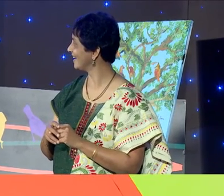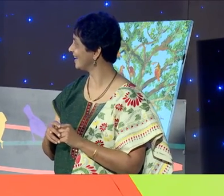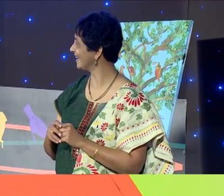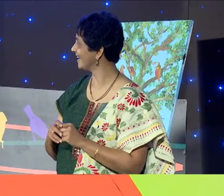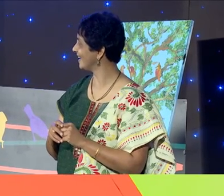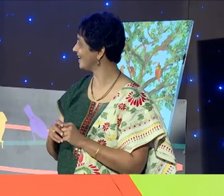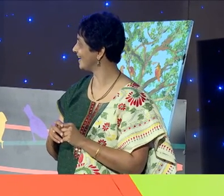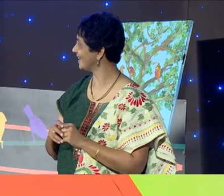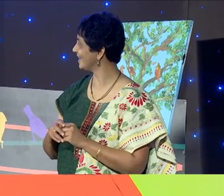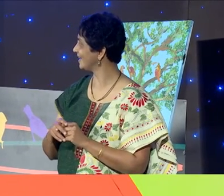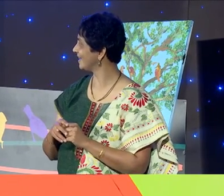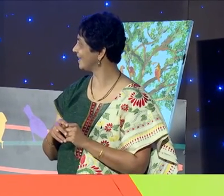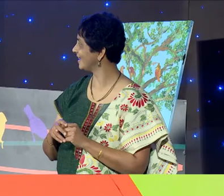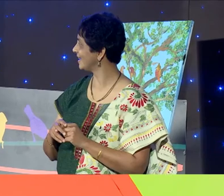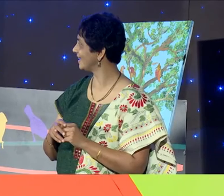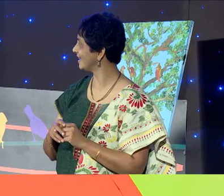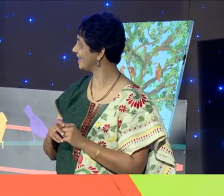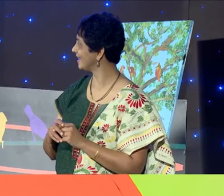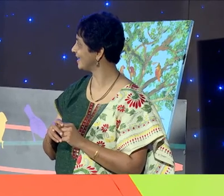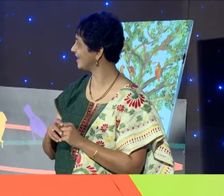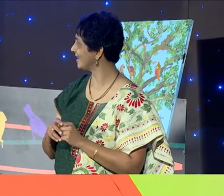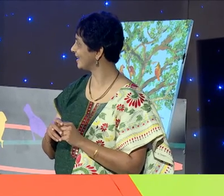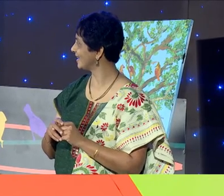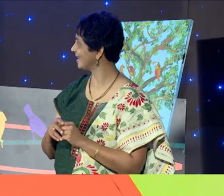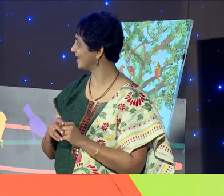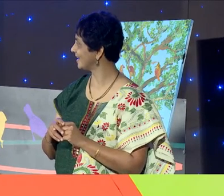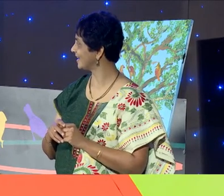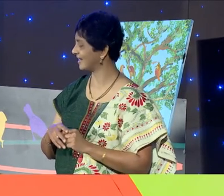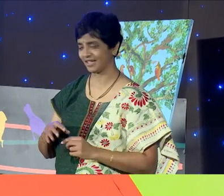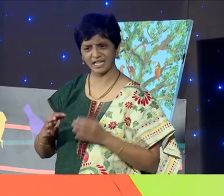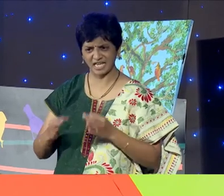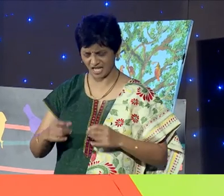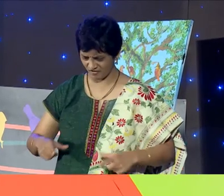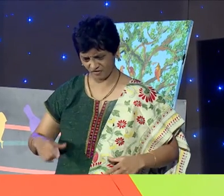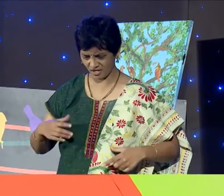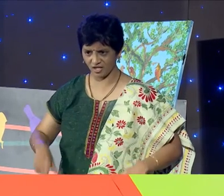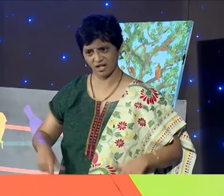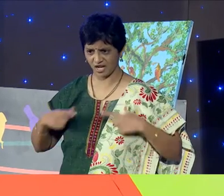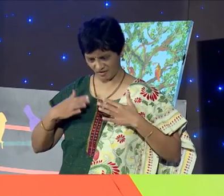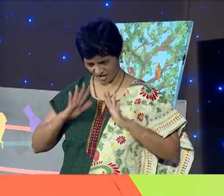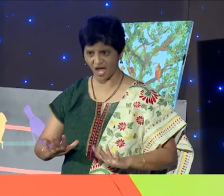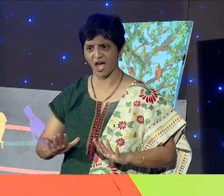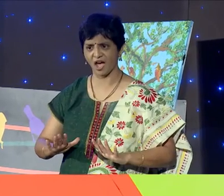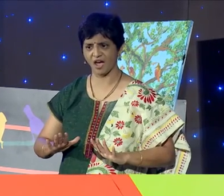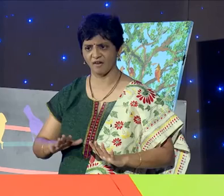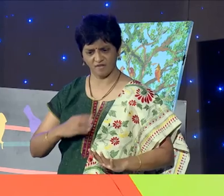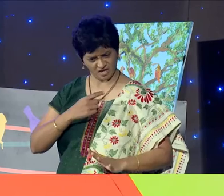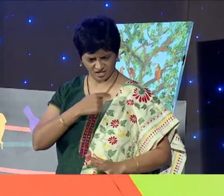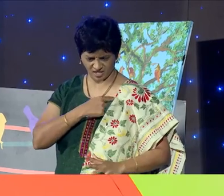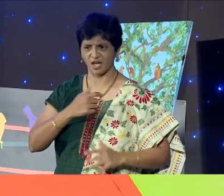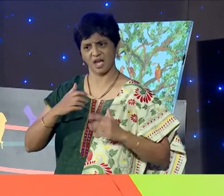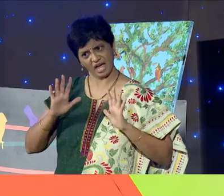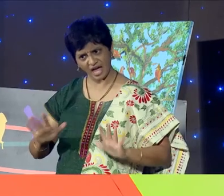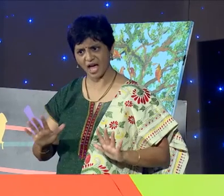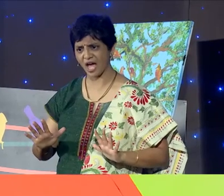बात होती है। बहुत हम जिंदा हैं, हमारे दिल में धड़कन चल रही है, यही ईश्वर की सबसे बड़ी देन है। बस हम